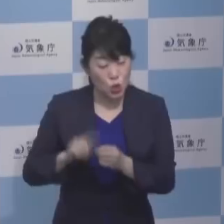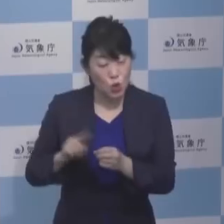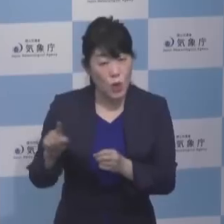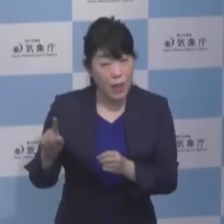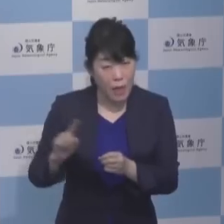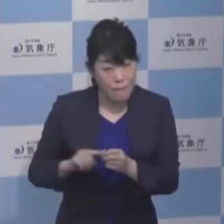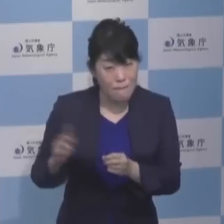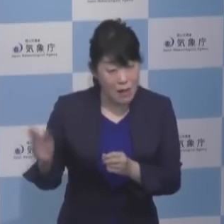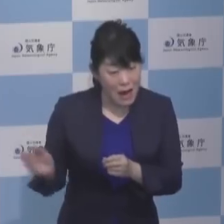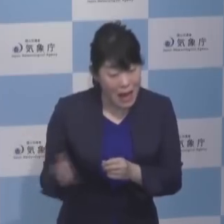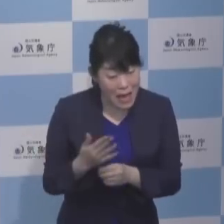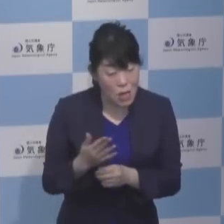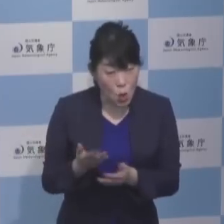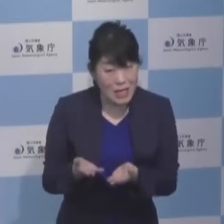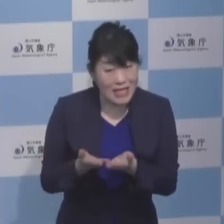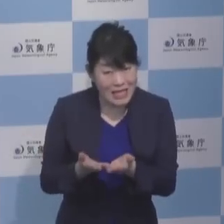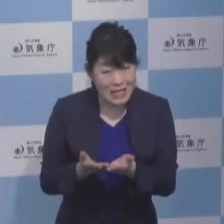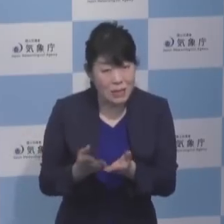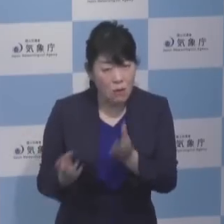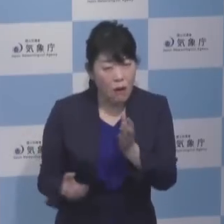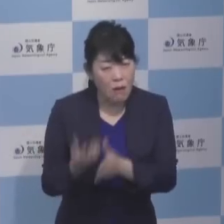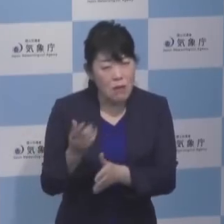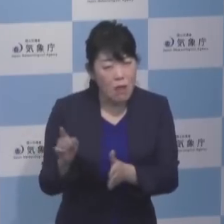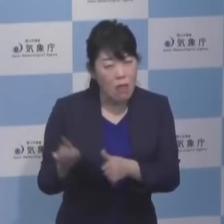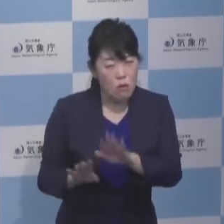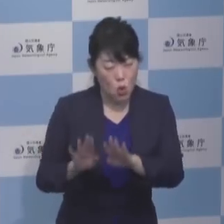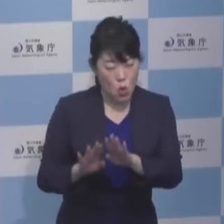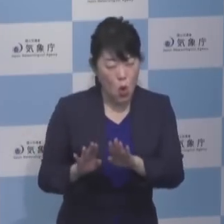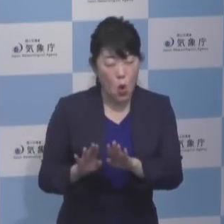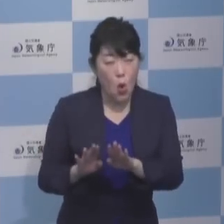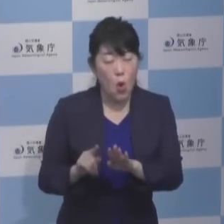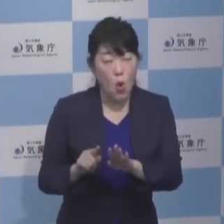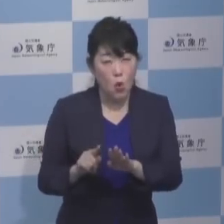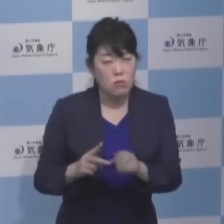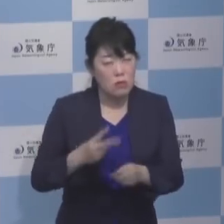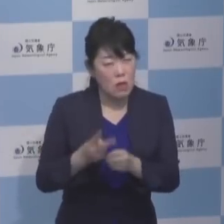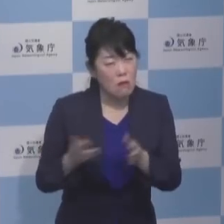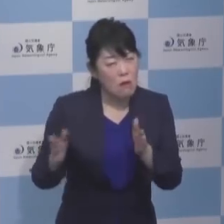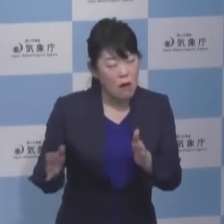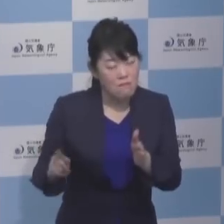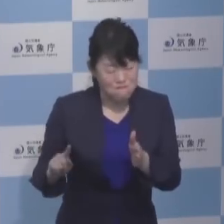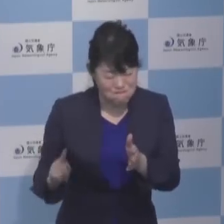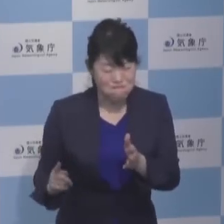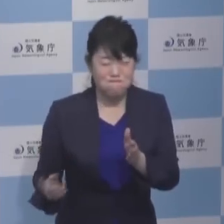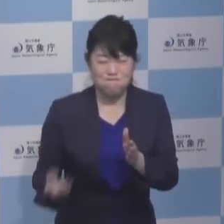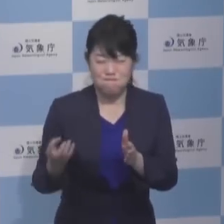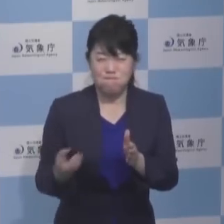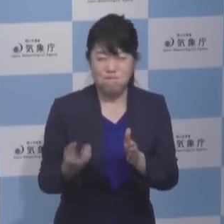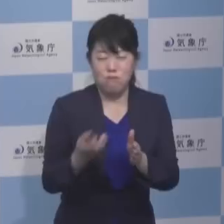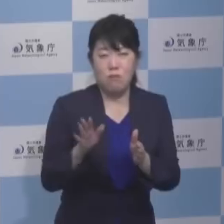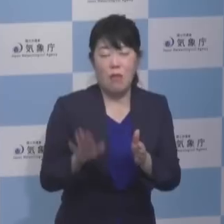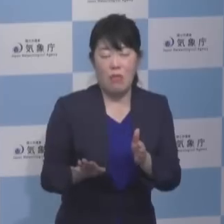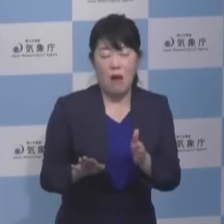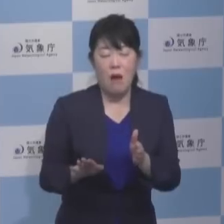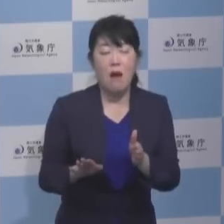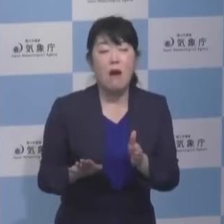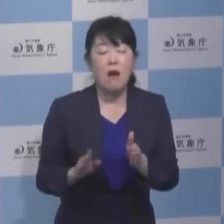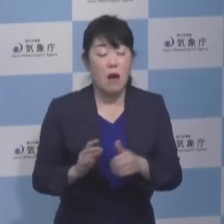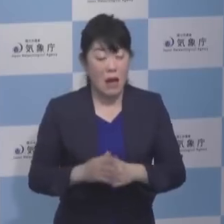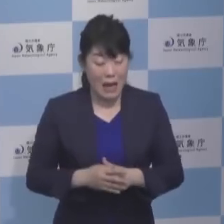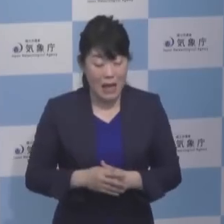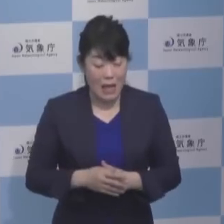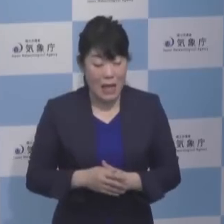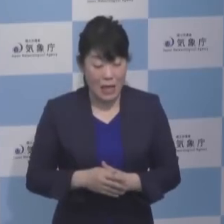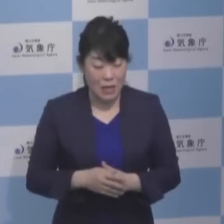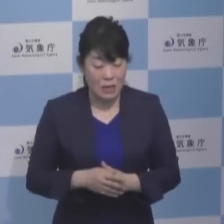。この地域ではここ2年ほど地震活動が活発になっております。灰色が